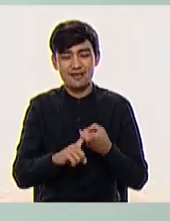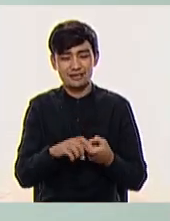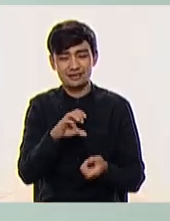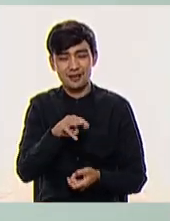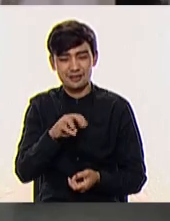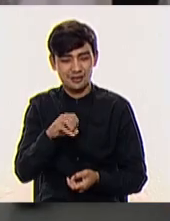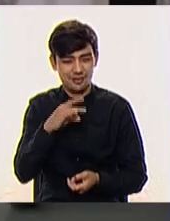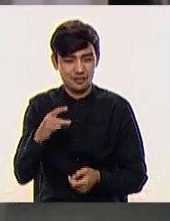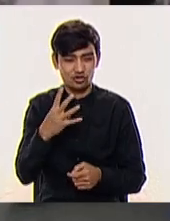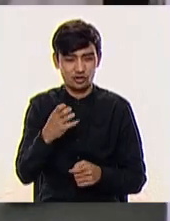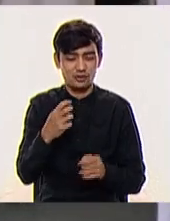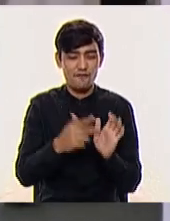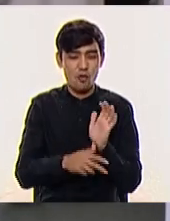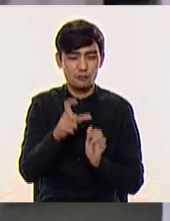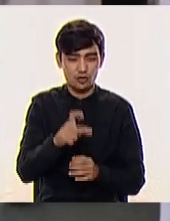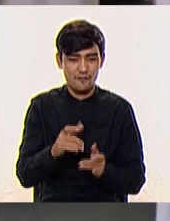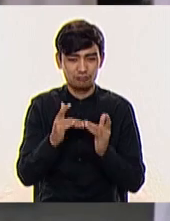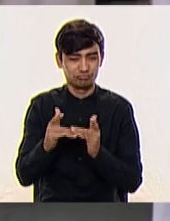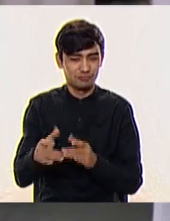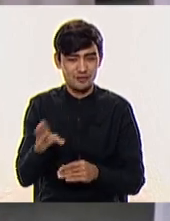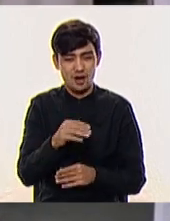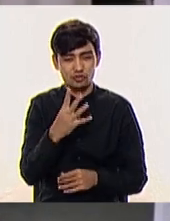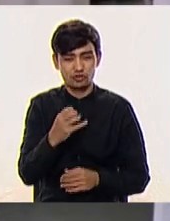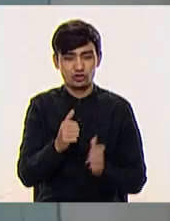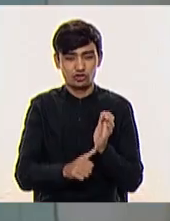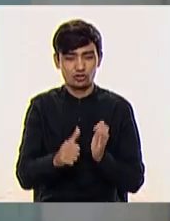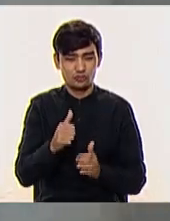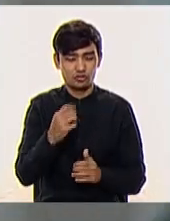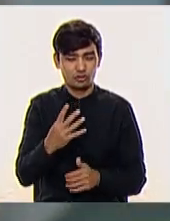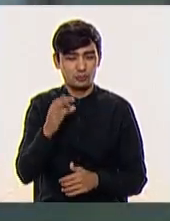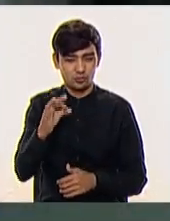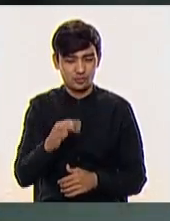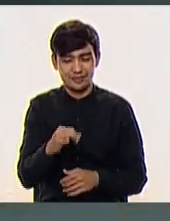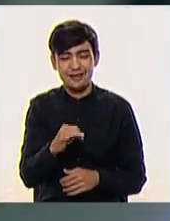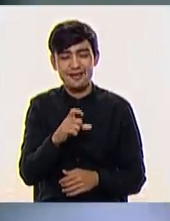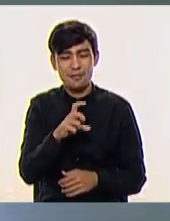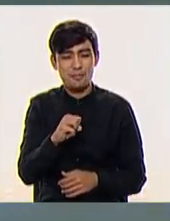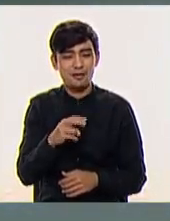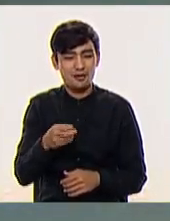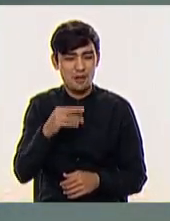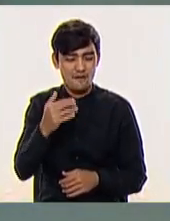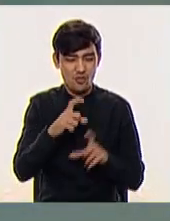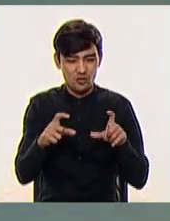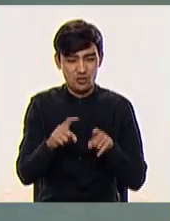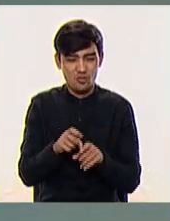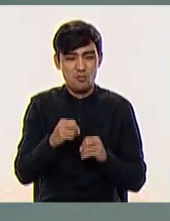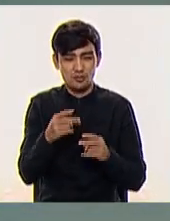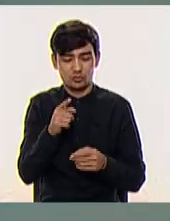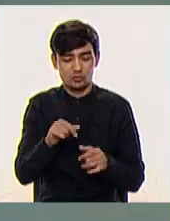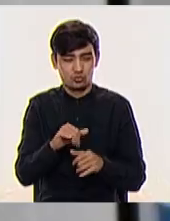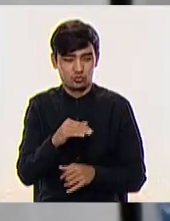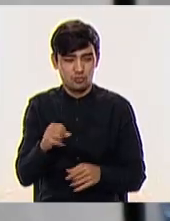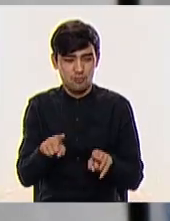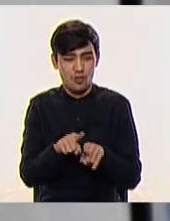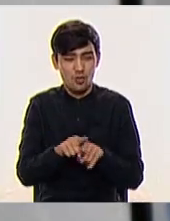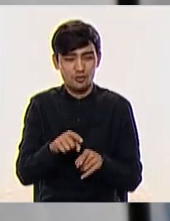находится 480 человек, загруженность пока 64%. Но эпидемиологи опасаются, что ситуация уже похожа на